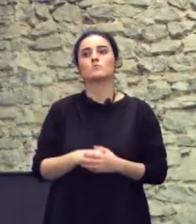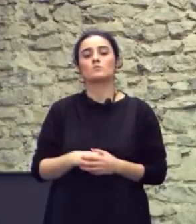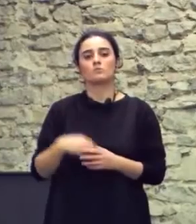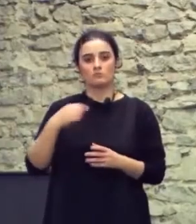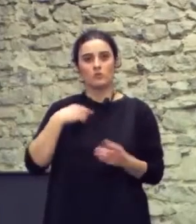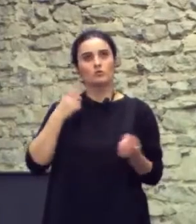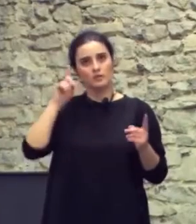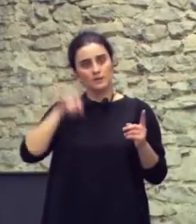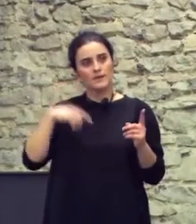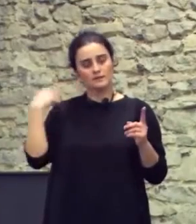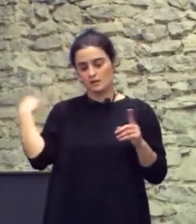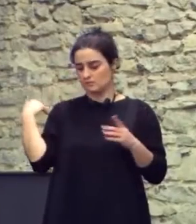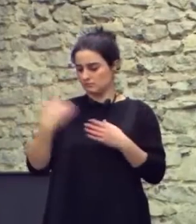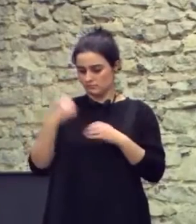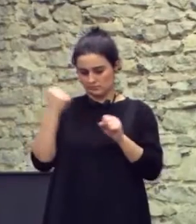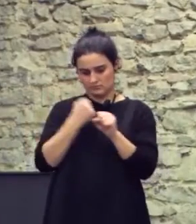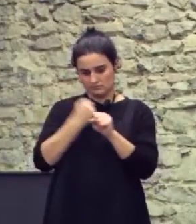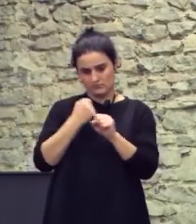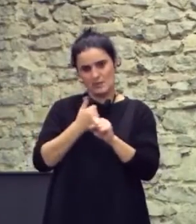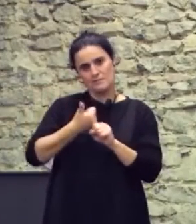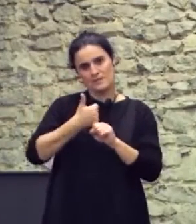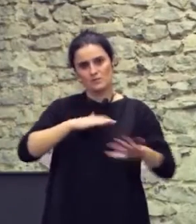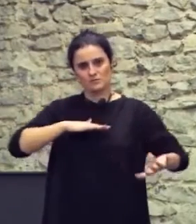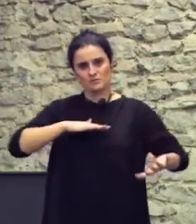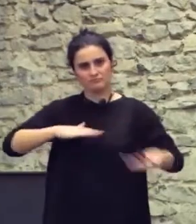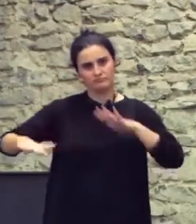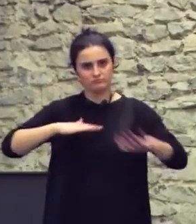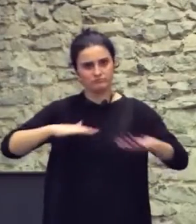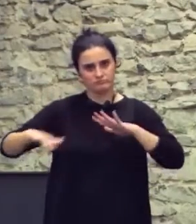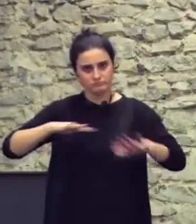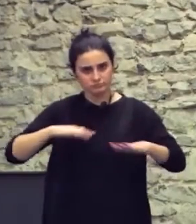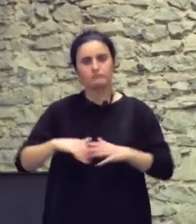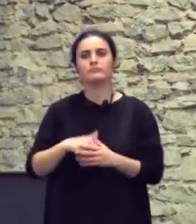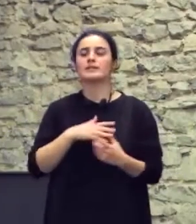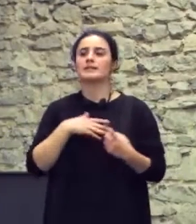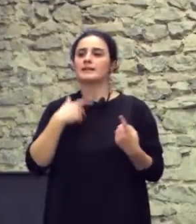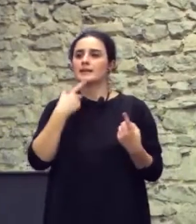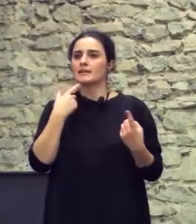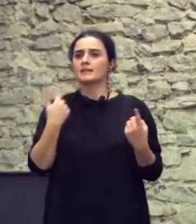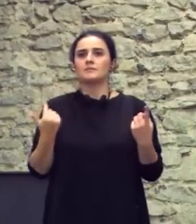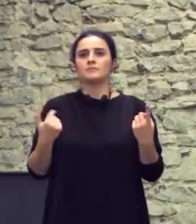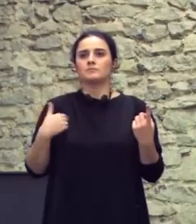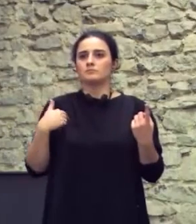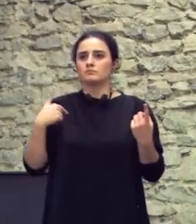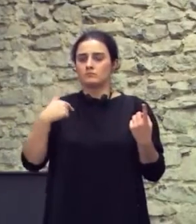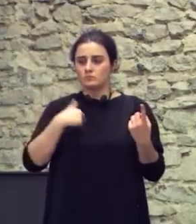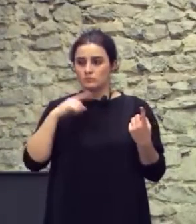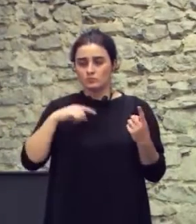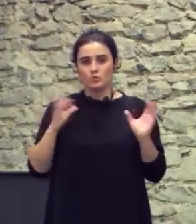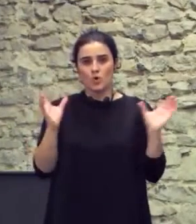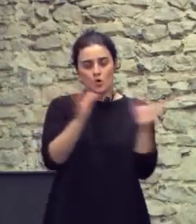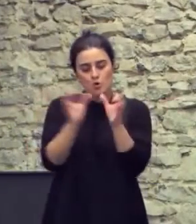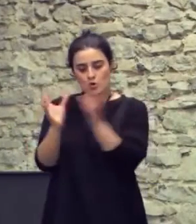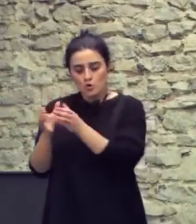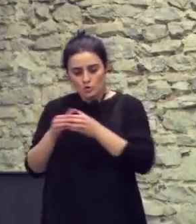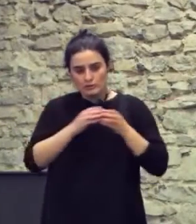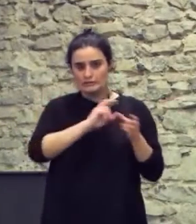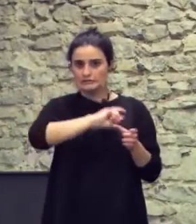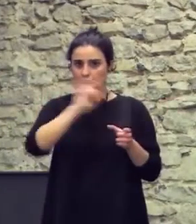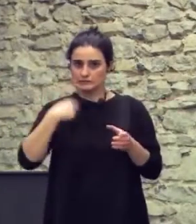aritua gehiago militantziatik eta aktivismotik, ez? Bai aritu naiz talde ezberdinekin eta kolektibo